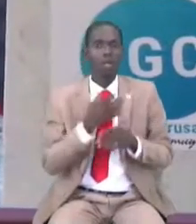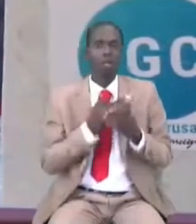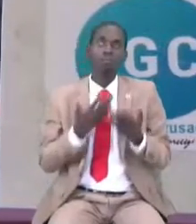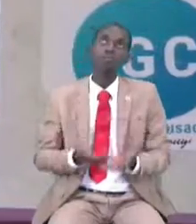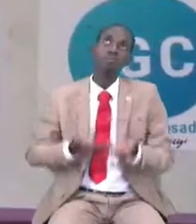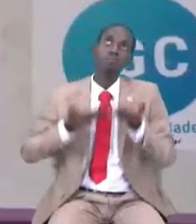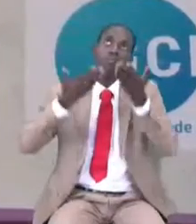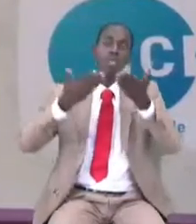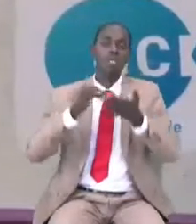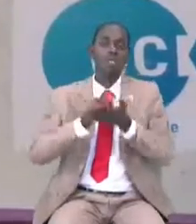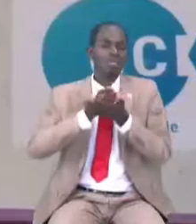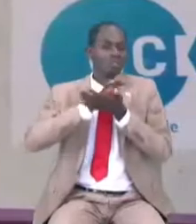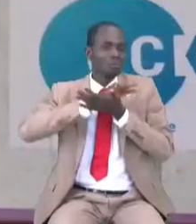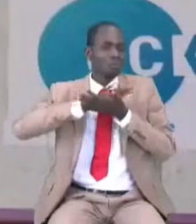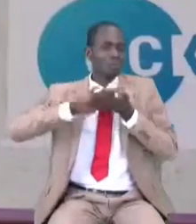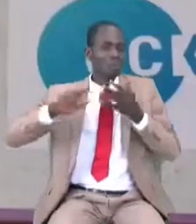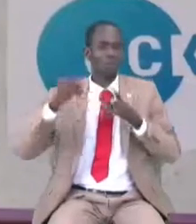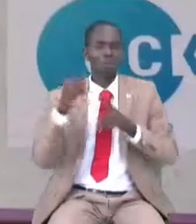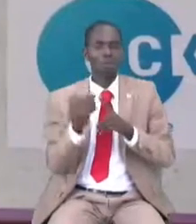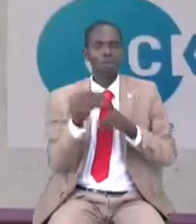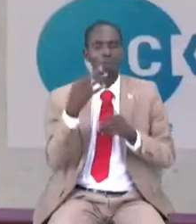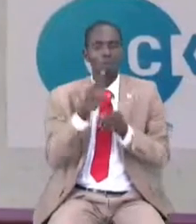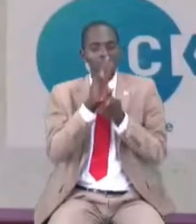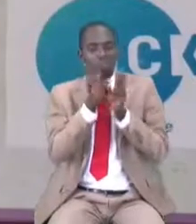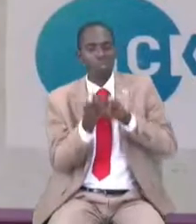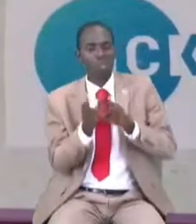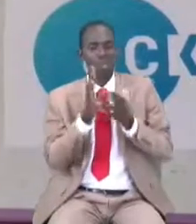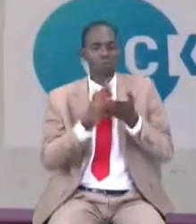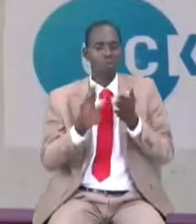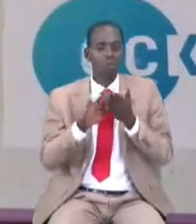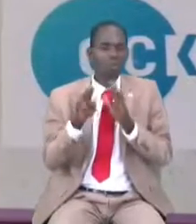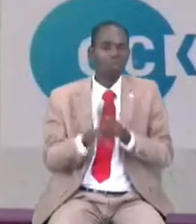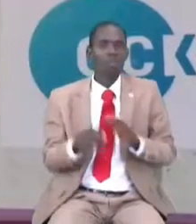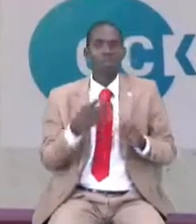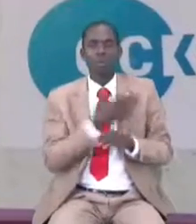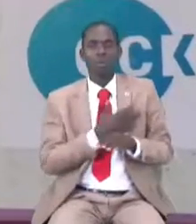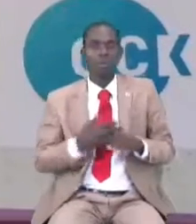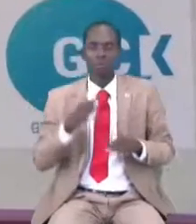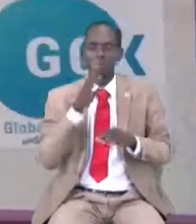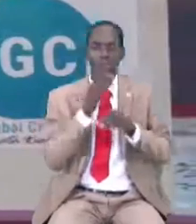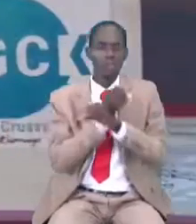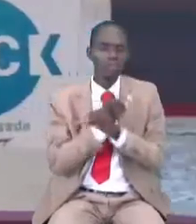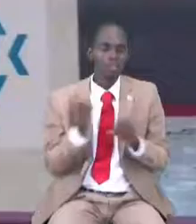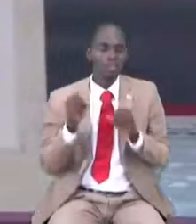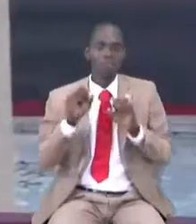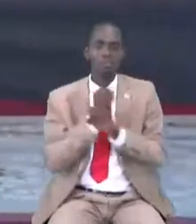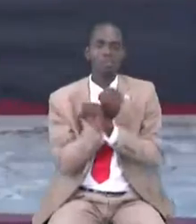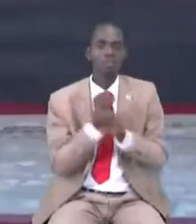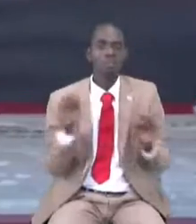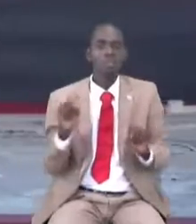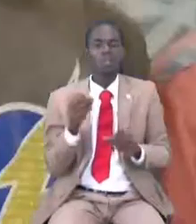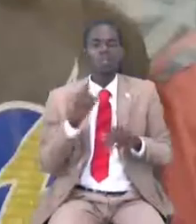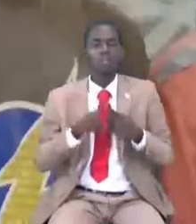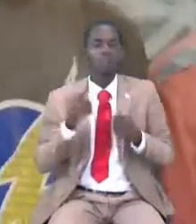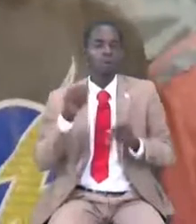régénération, de la conversion, du salut aux gens, quelque part et partout, que le Seigneur tourne le